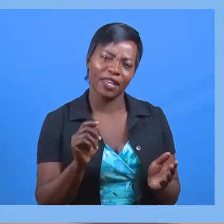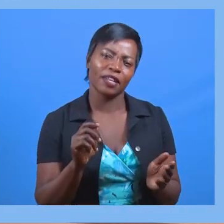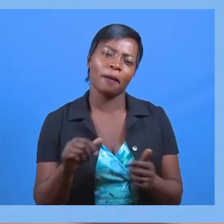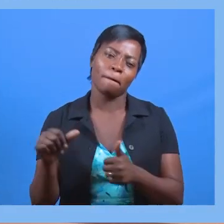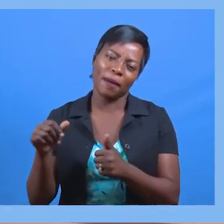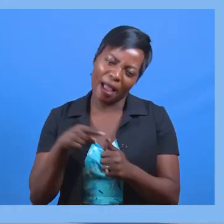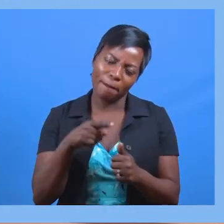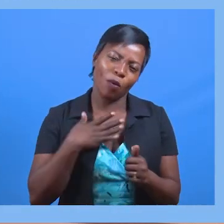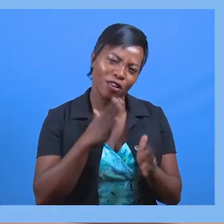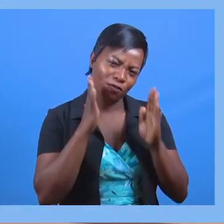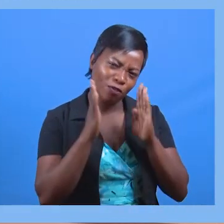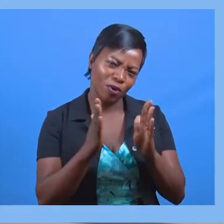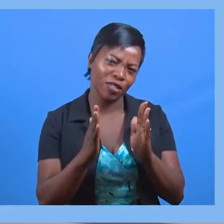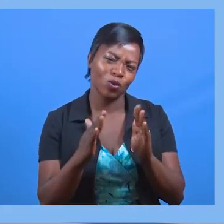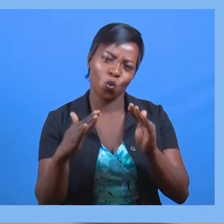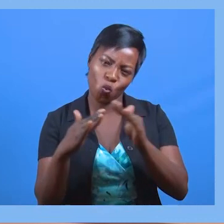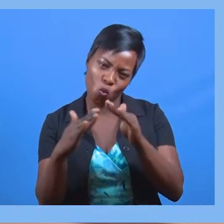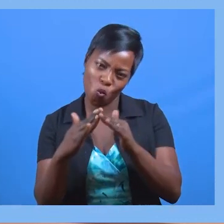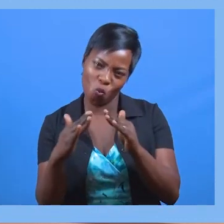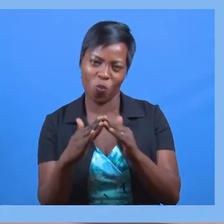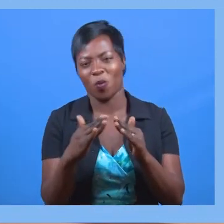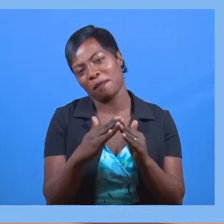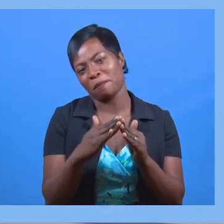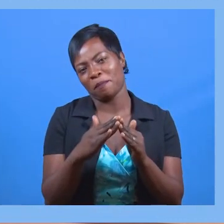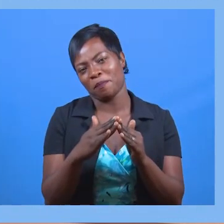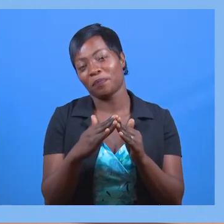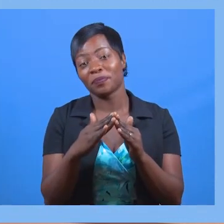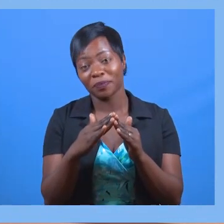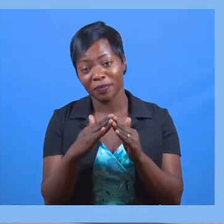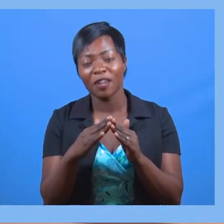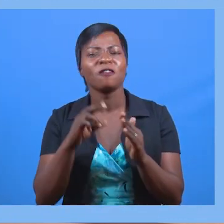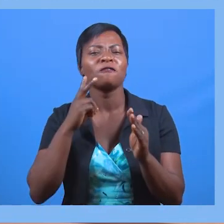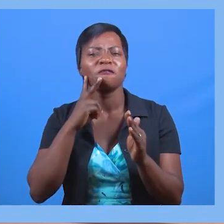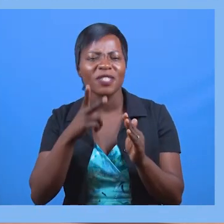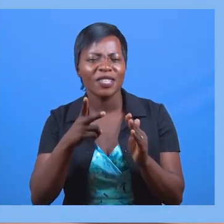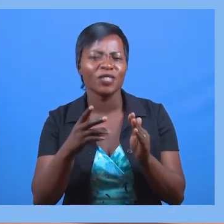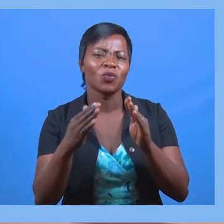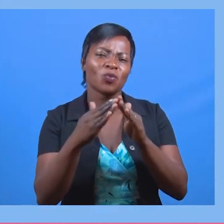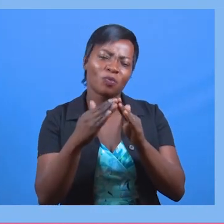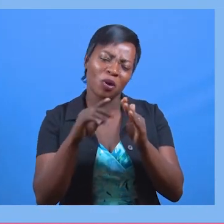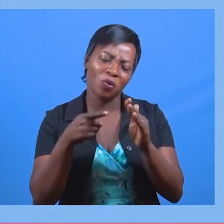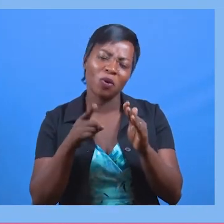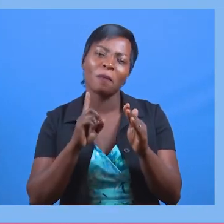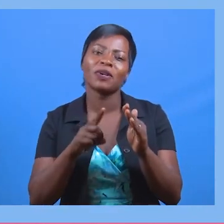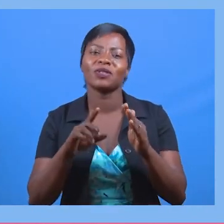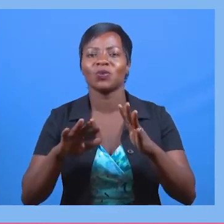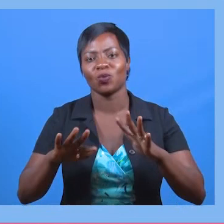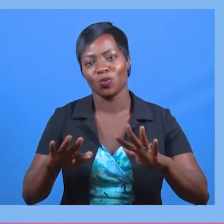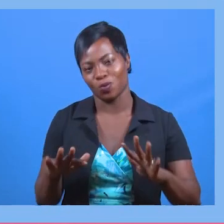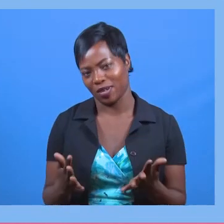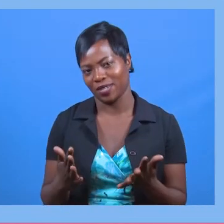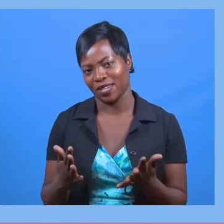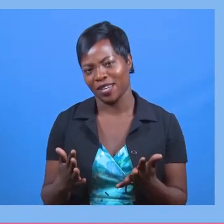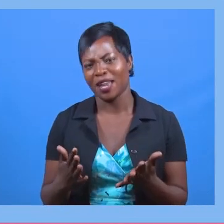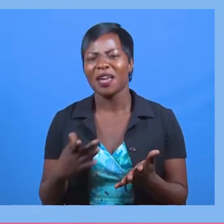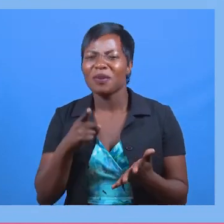mumba kuti muyenzi anofanirwa kunge ari munhu akaita sei. Isi tine zvatinotarisira